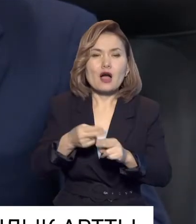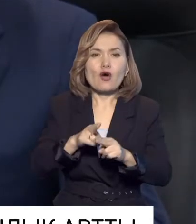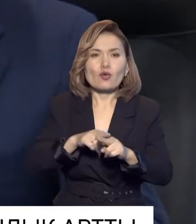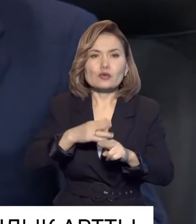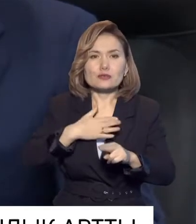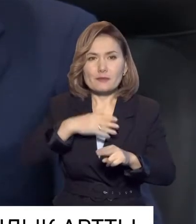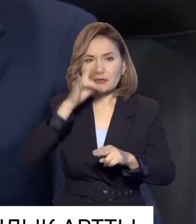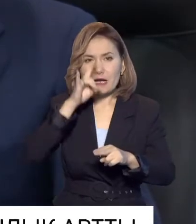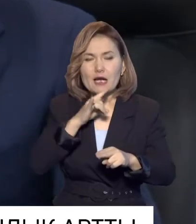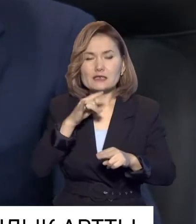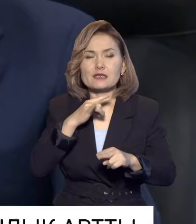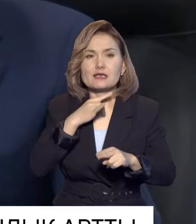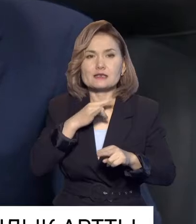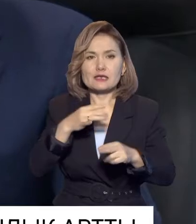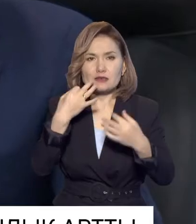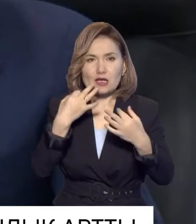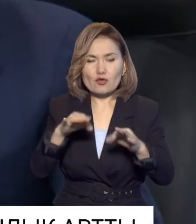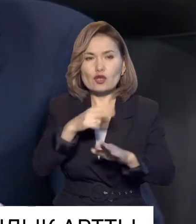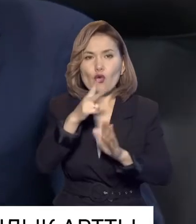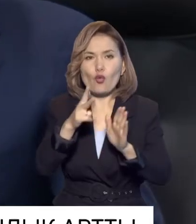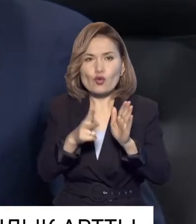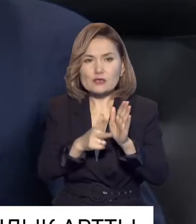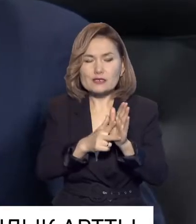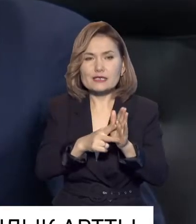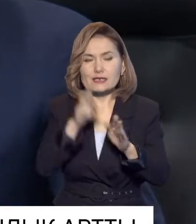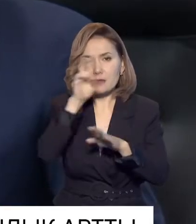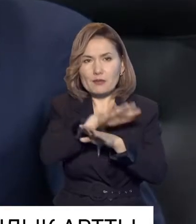бізді мойындап отырғаны ол бекер емес. Ол